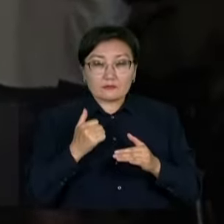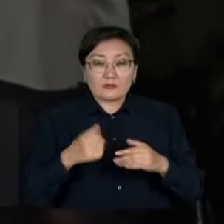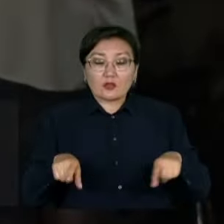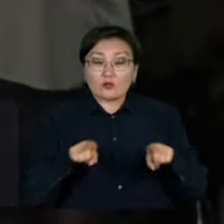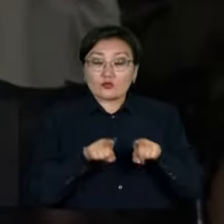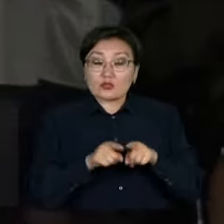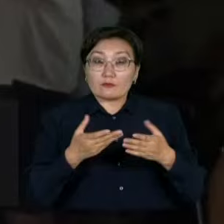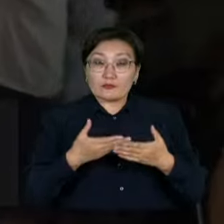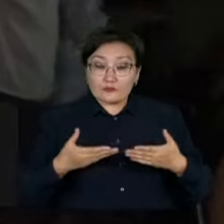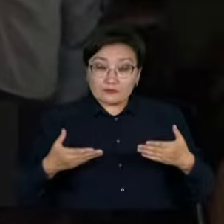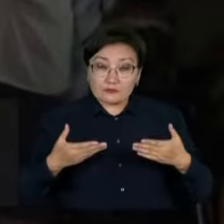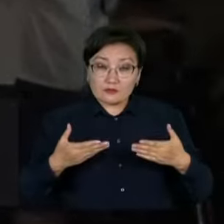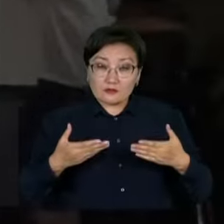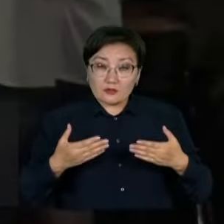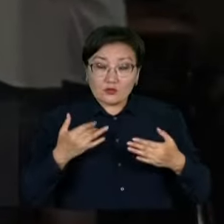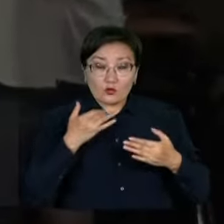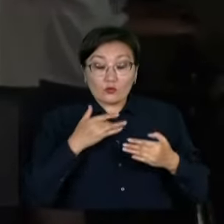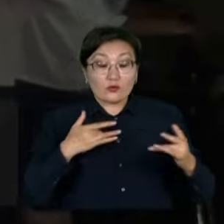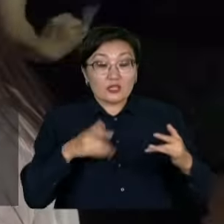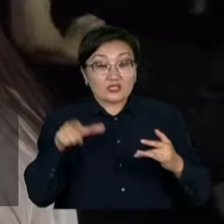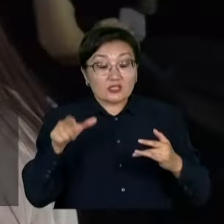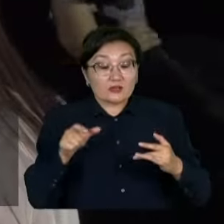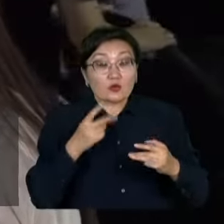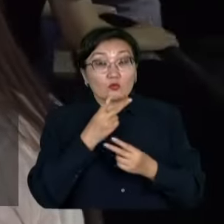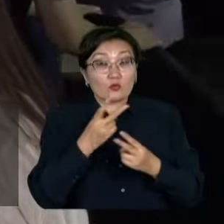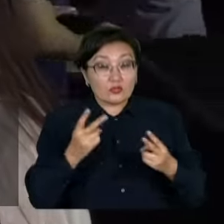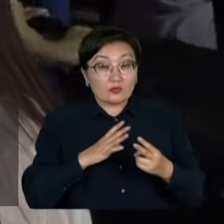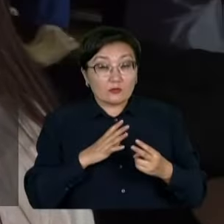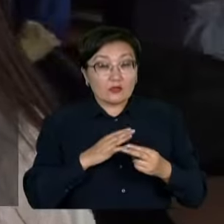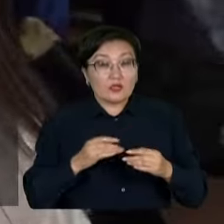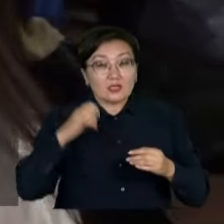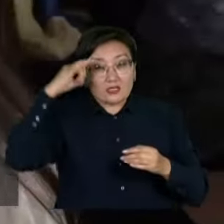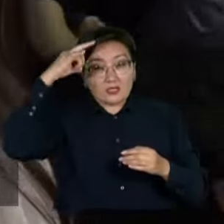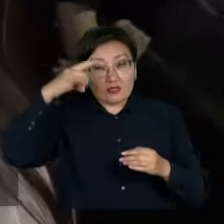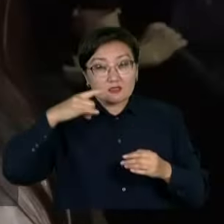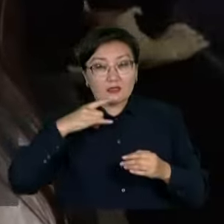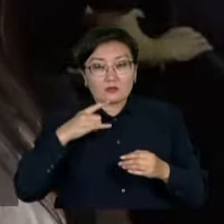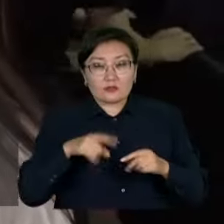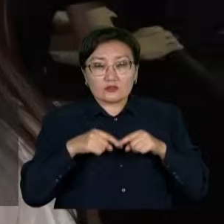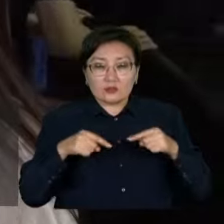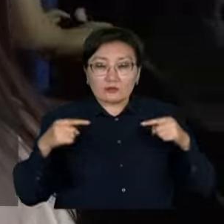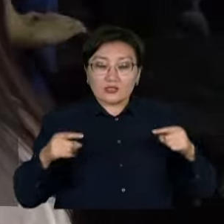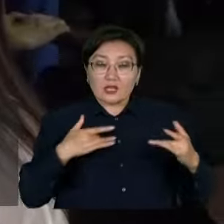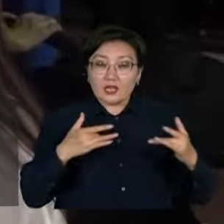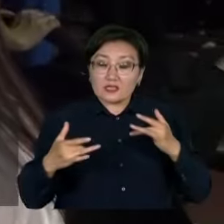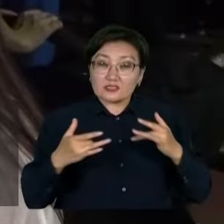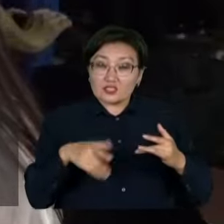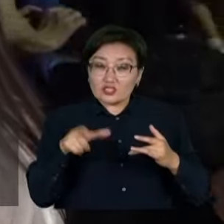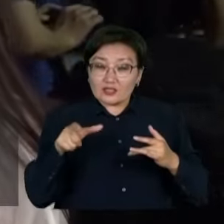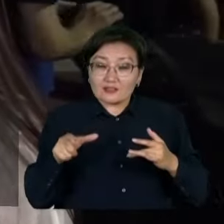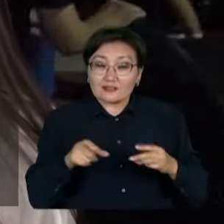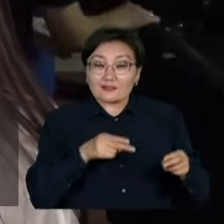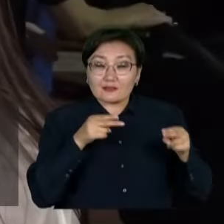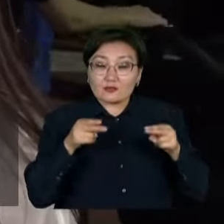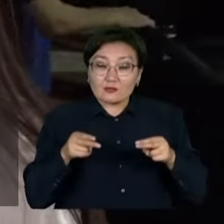Осылай біз қаншама әншілерді көріп жатырмыз. Қазақстан неше түрлі түкпірлерінен неше түрлі әншілер келіп жатыр. Енді